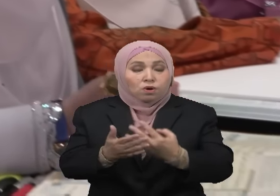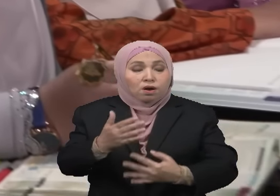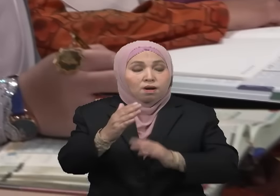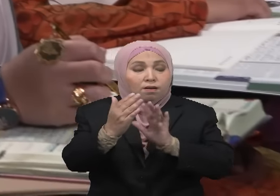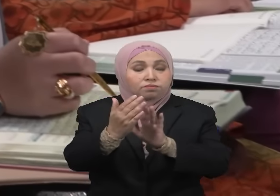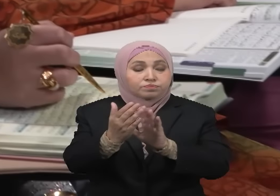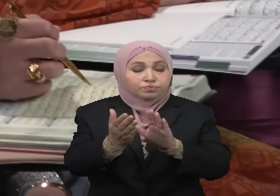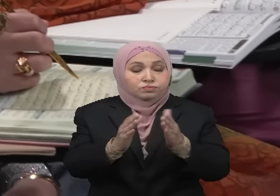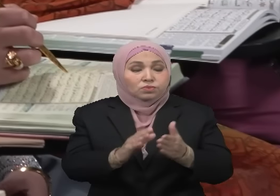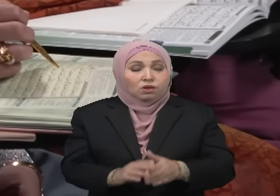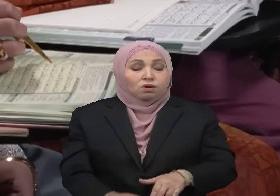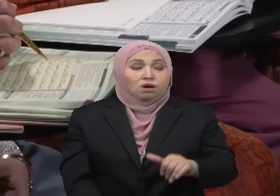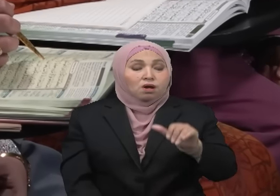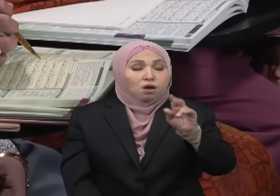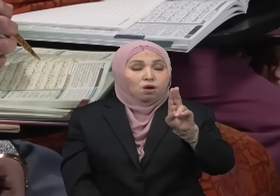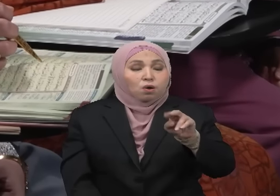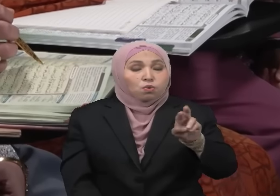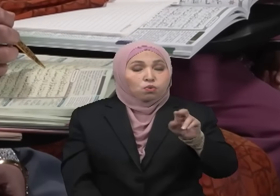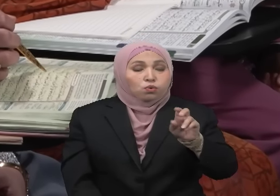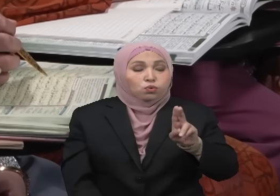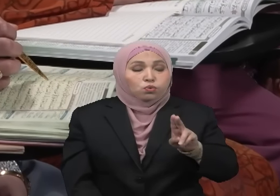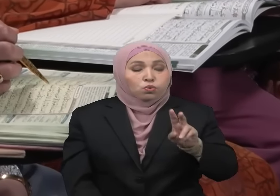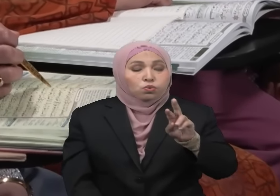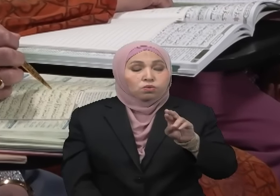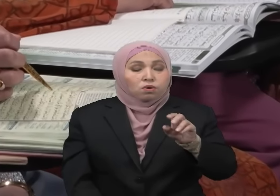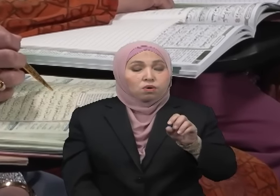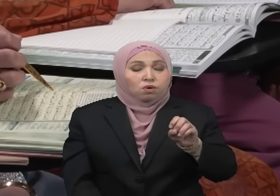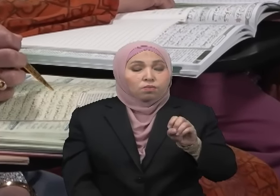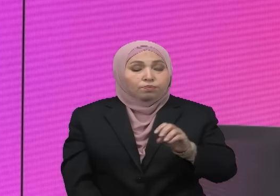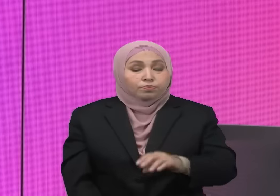غرورا غرورا غرورا